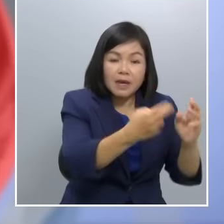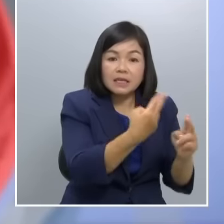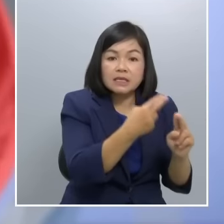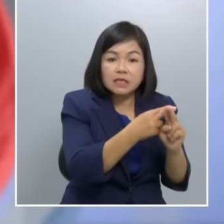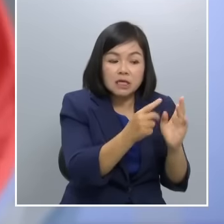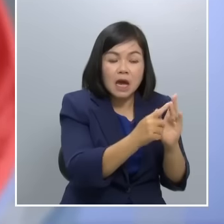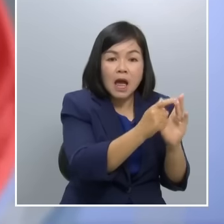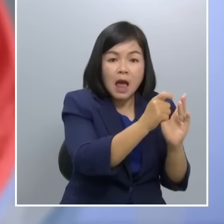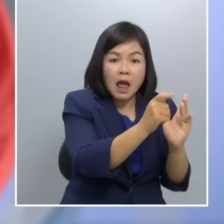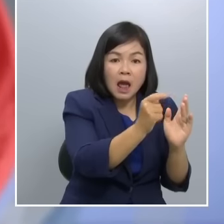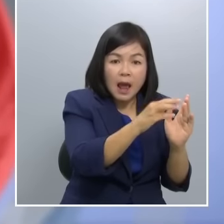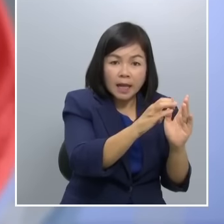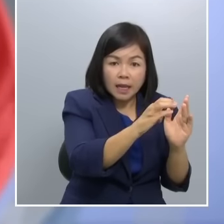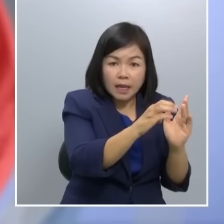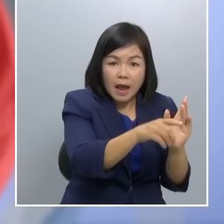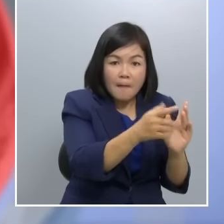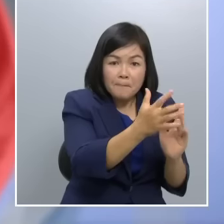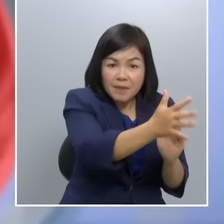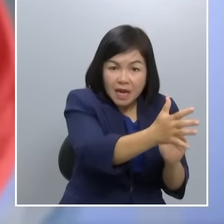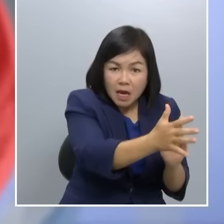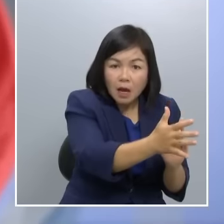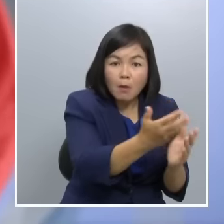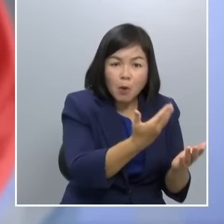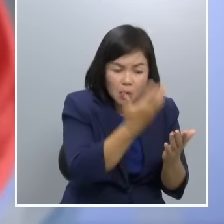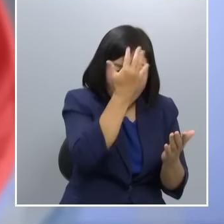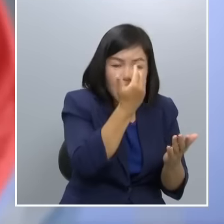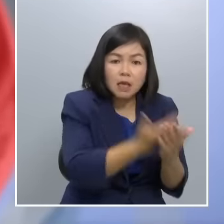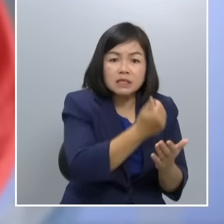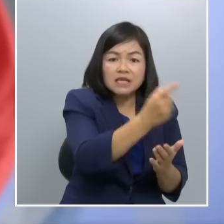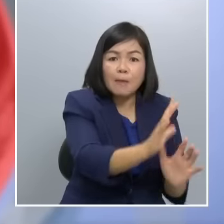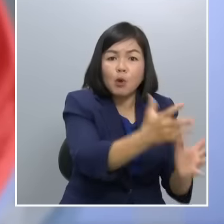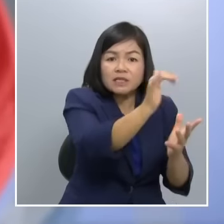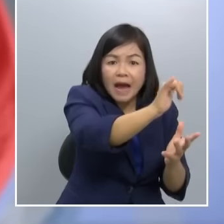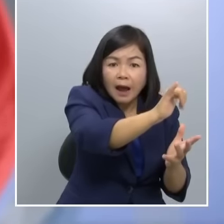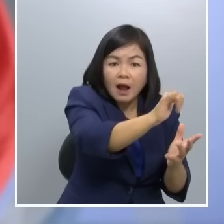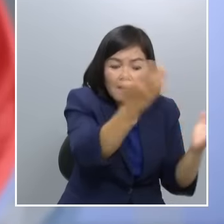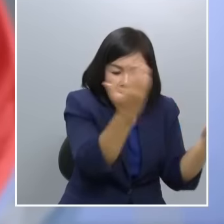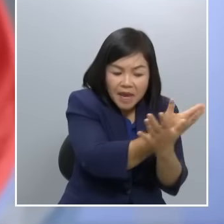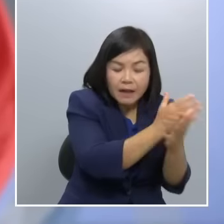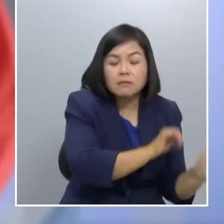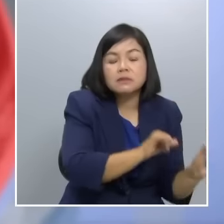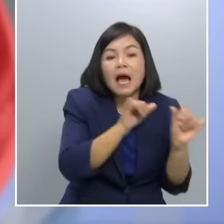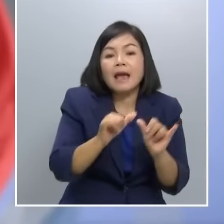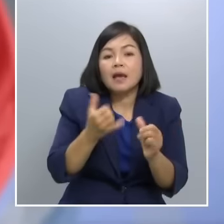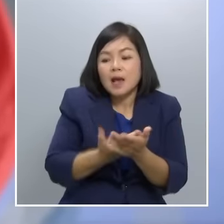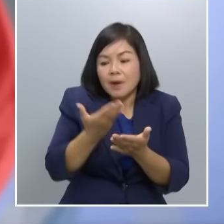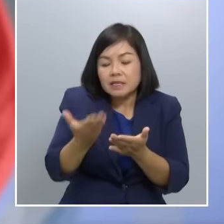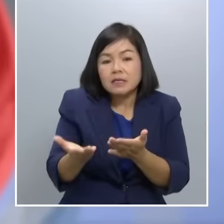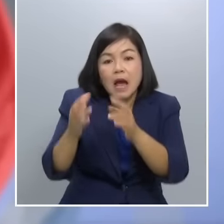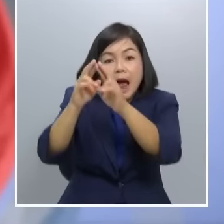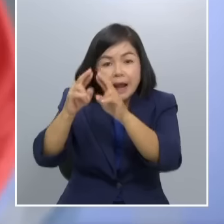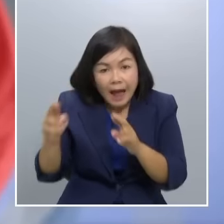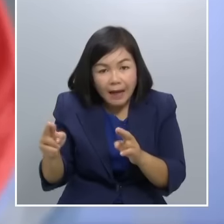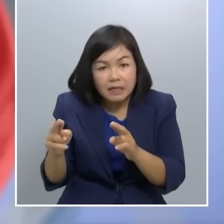ล้านไม่มีเอิแต่มีเมิกูซื้อเมิก็ได้ค่ะอืแล้วเอามาผสมทั้งๆที่กูรู้อยู่แล้วว่าคนกินนไม่ได้